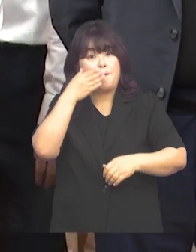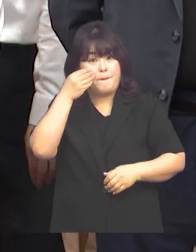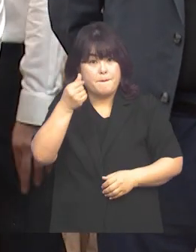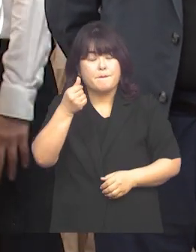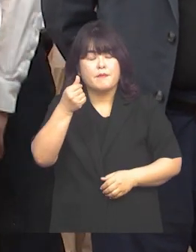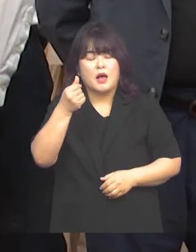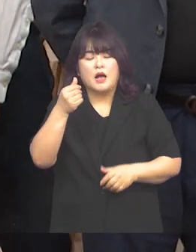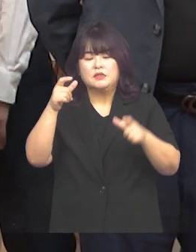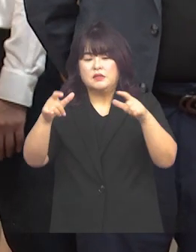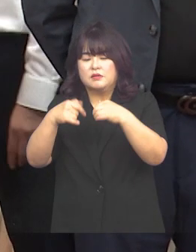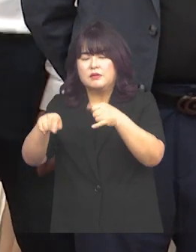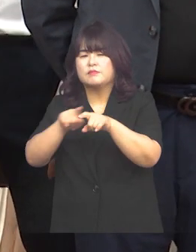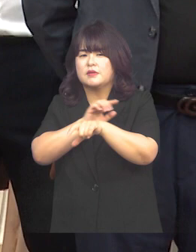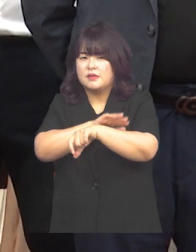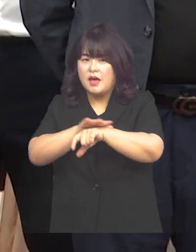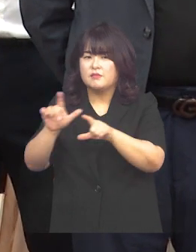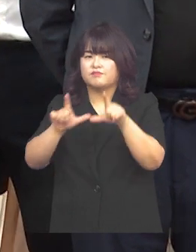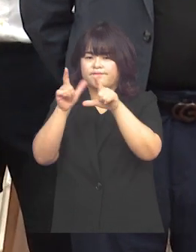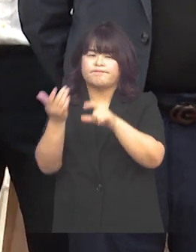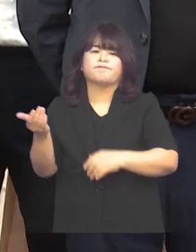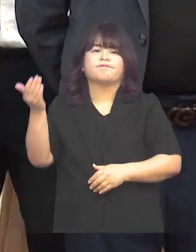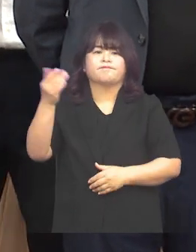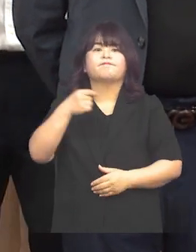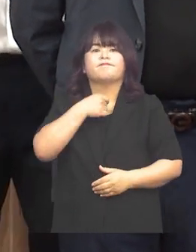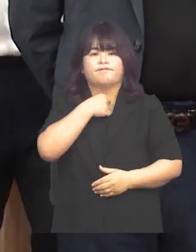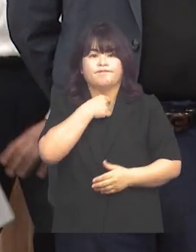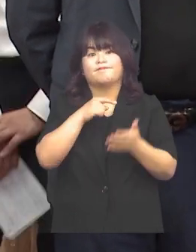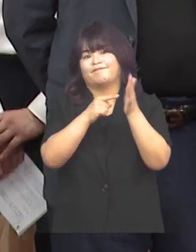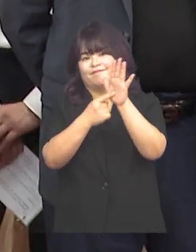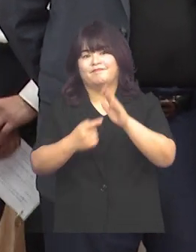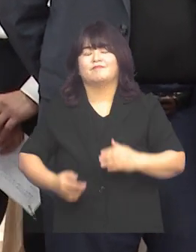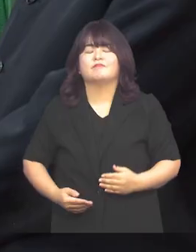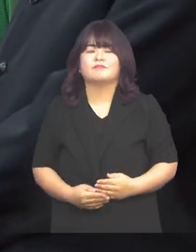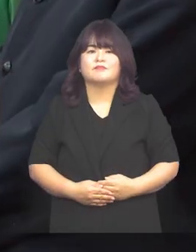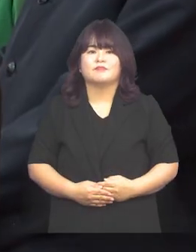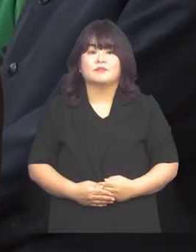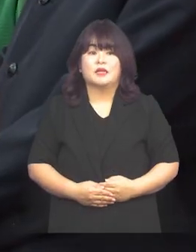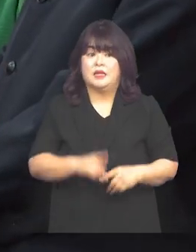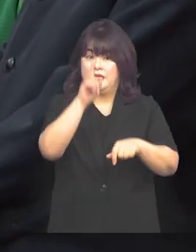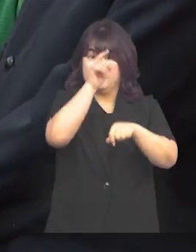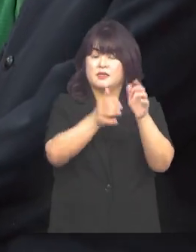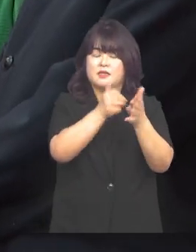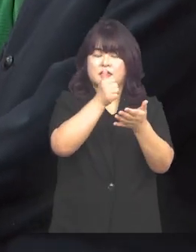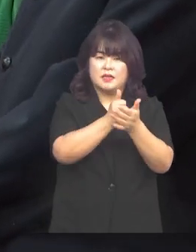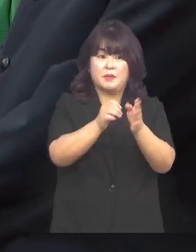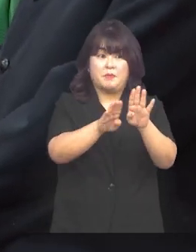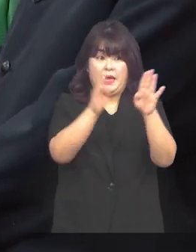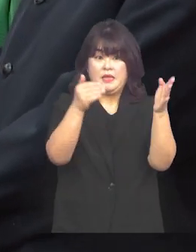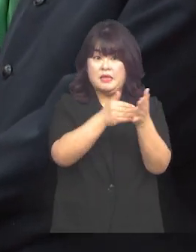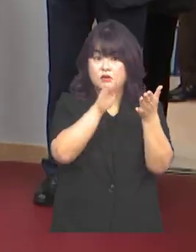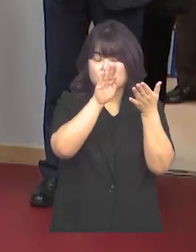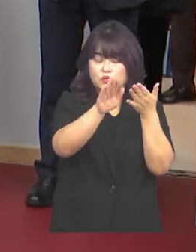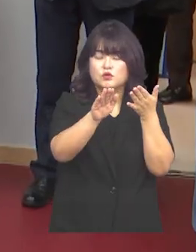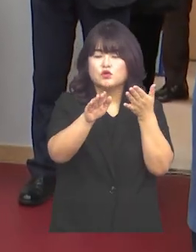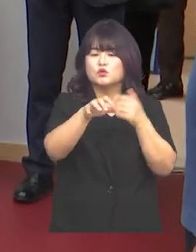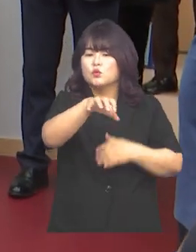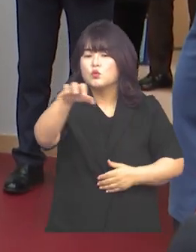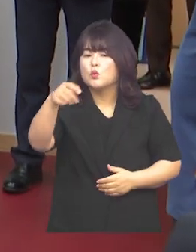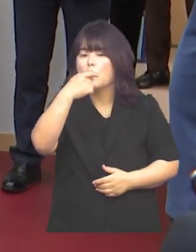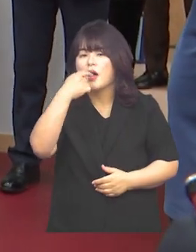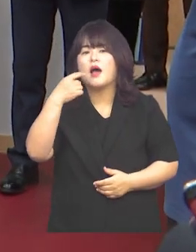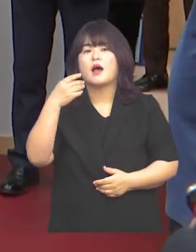이루어져서 주민들의 삶이 한층 더 풍요로워지기 바란다고 말했습니다. 이 시장은 제막 행사 후